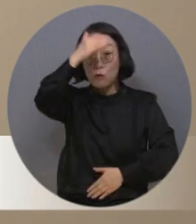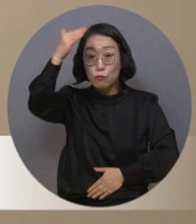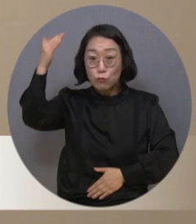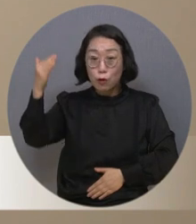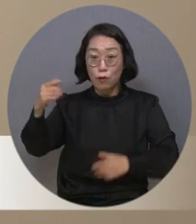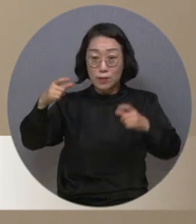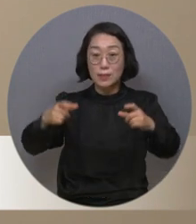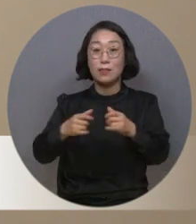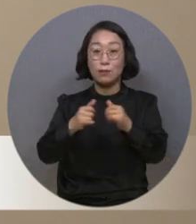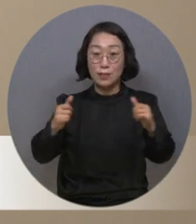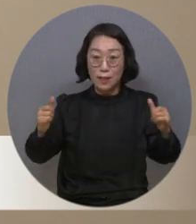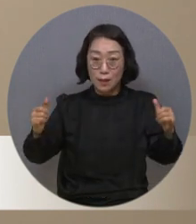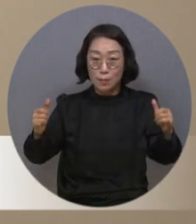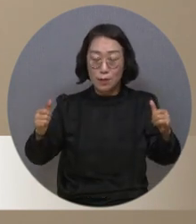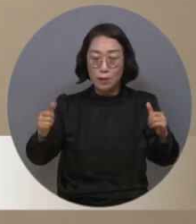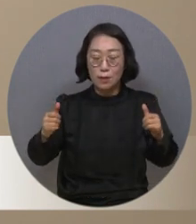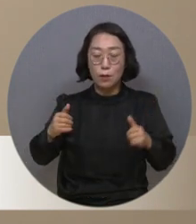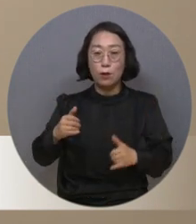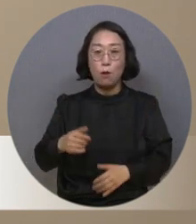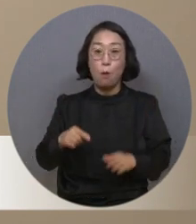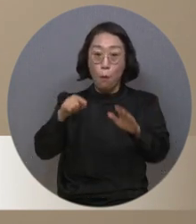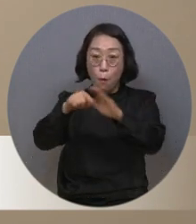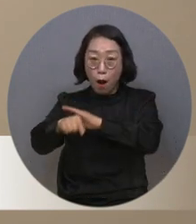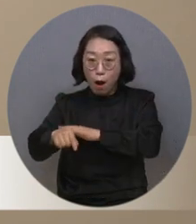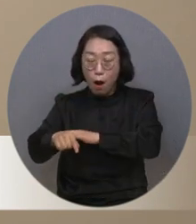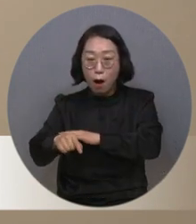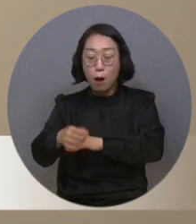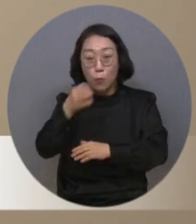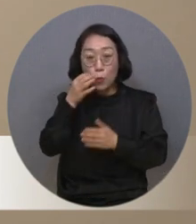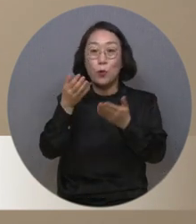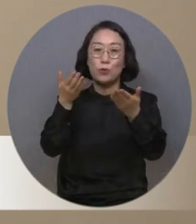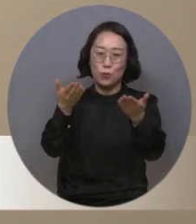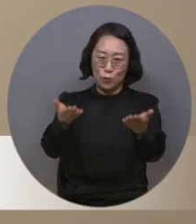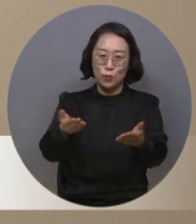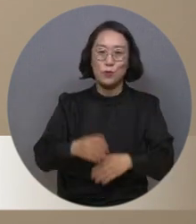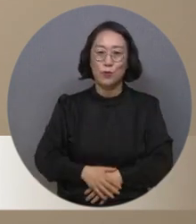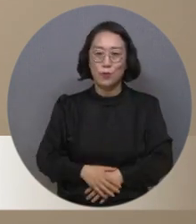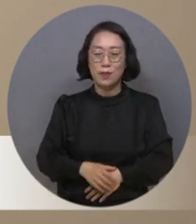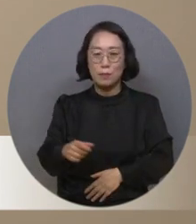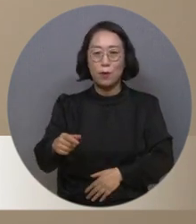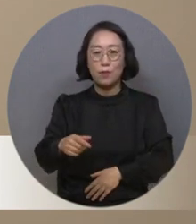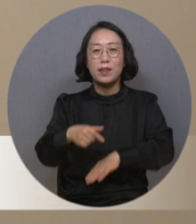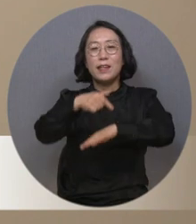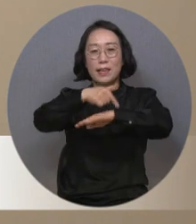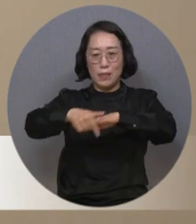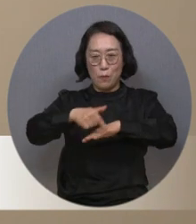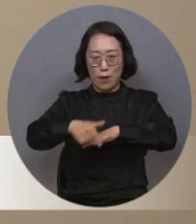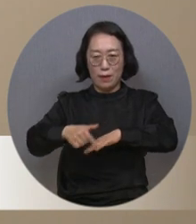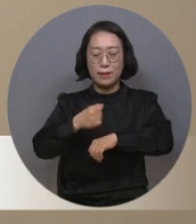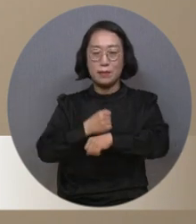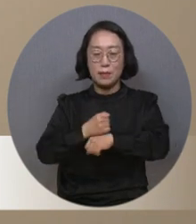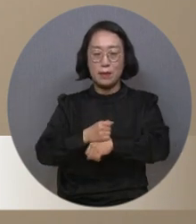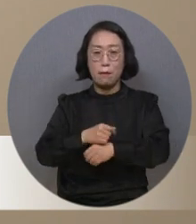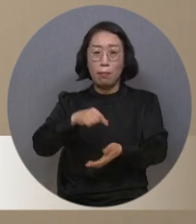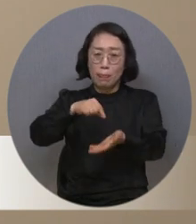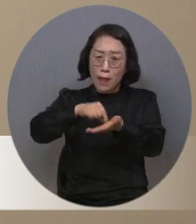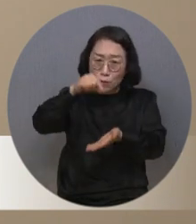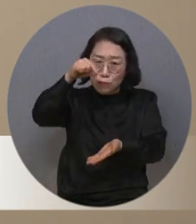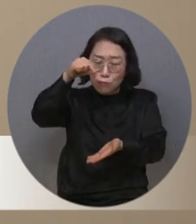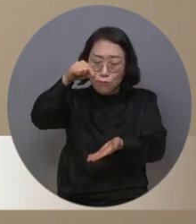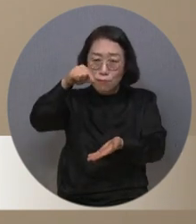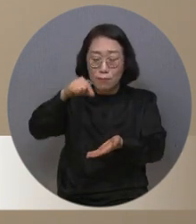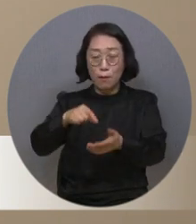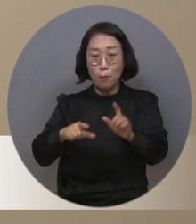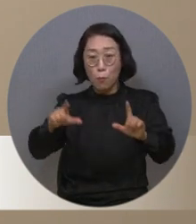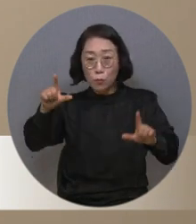또 관람객들에게 또 보여드리고 싶어서 이번 전시를 기획을 했습니다. 이런 단순함을